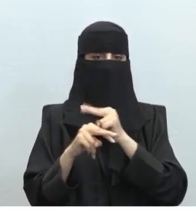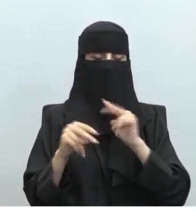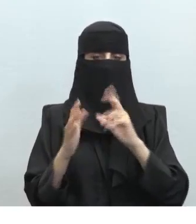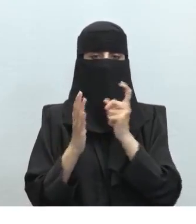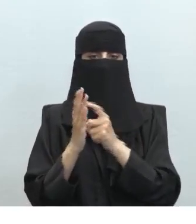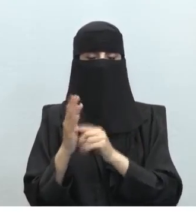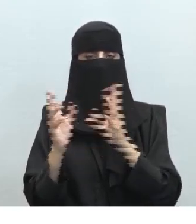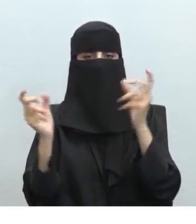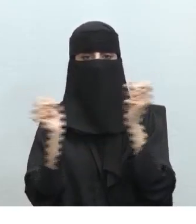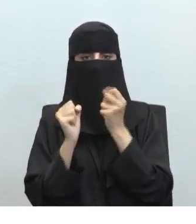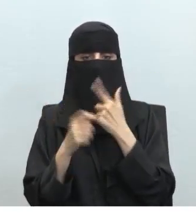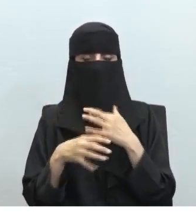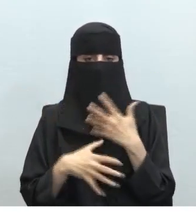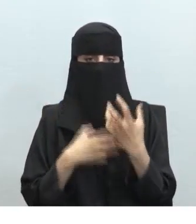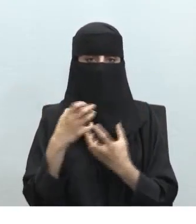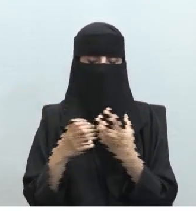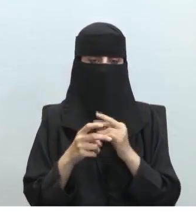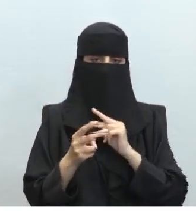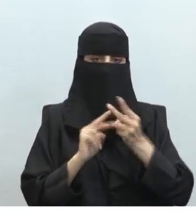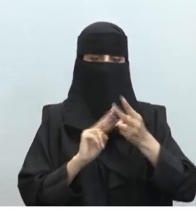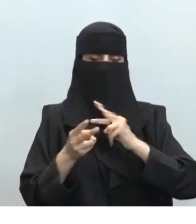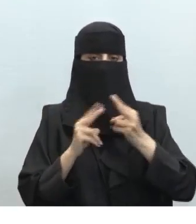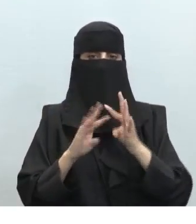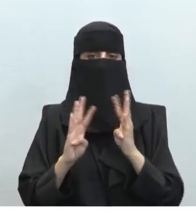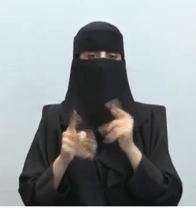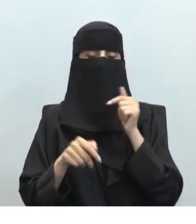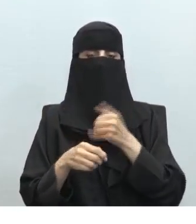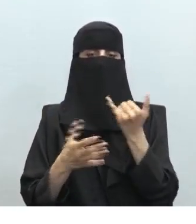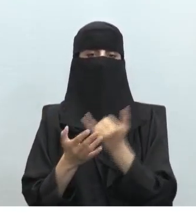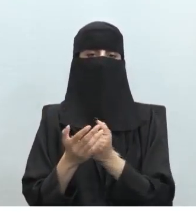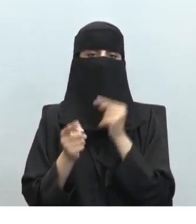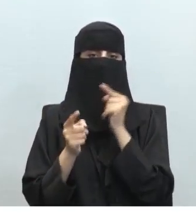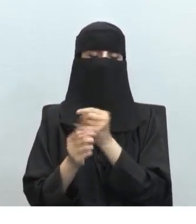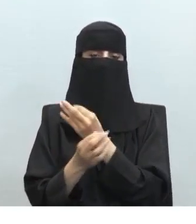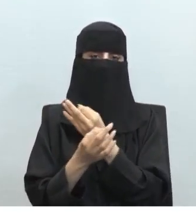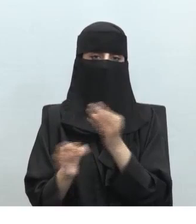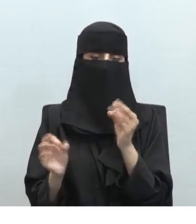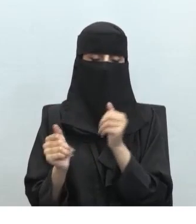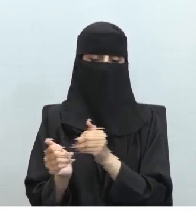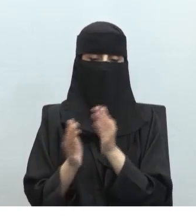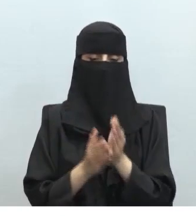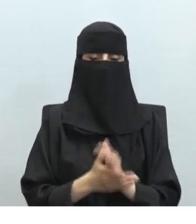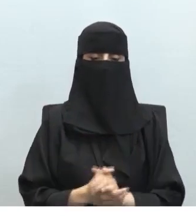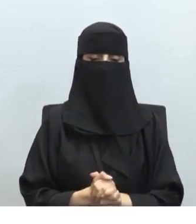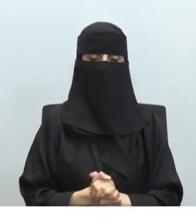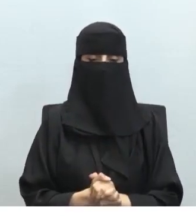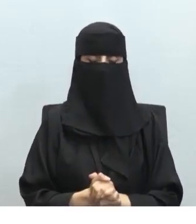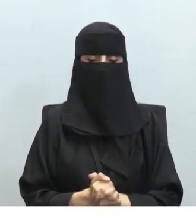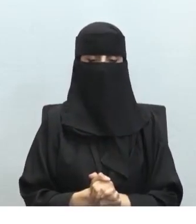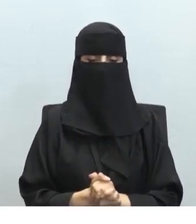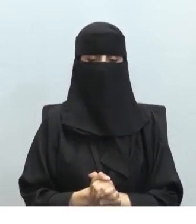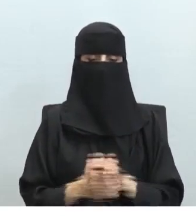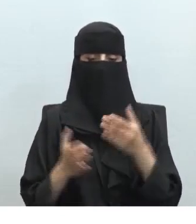لمثلات نريد ان نرفع درجه حراره الجسم يكون الجو حار نريد ان نخفض درجه حراره